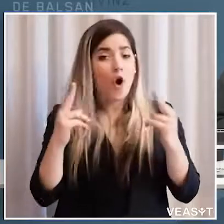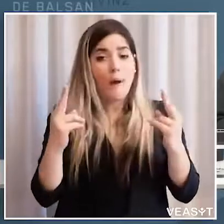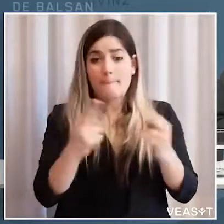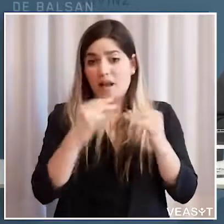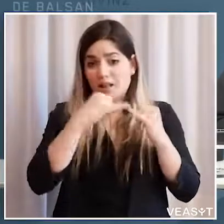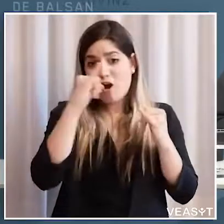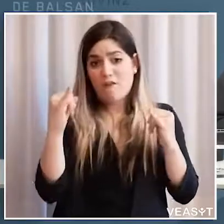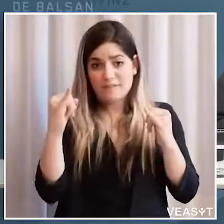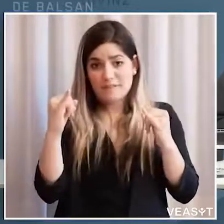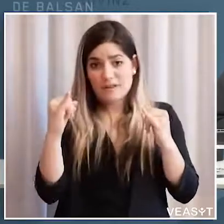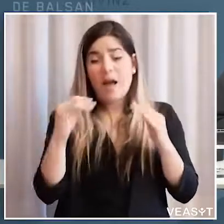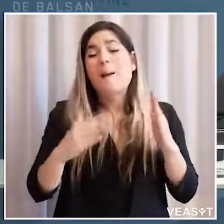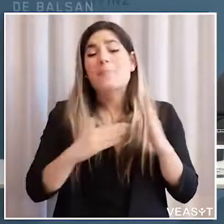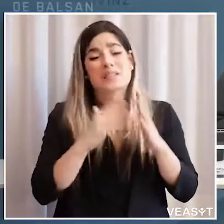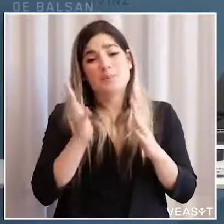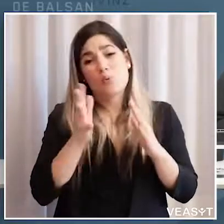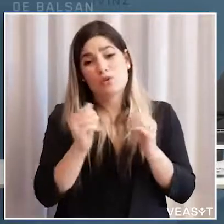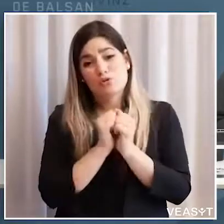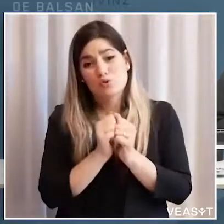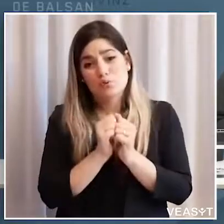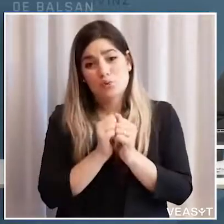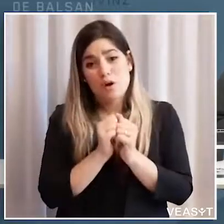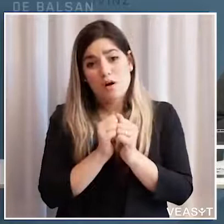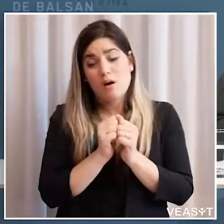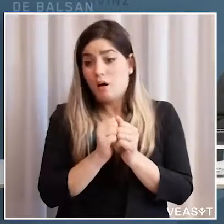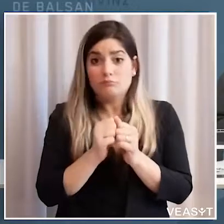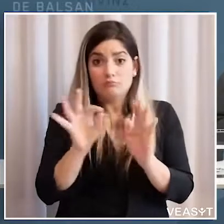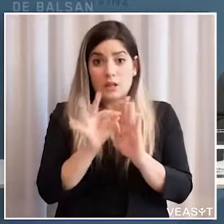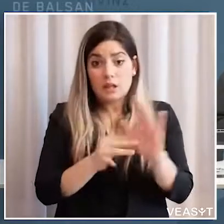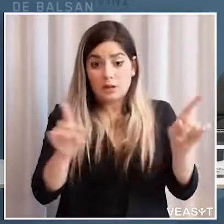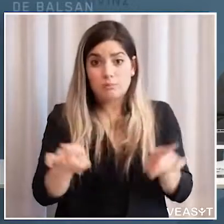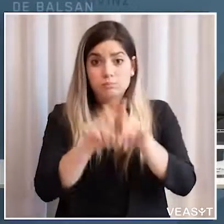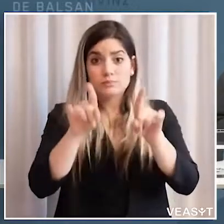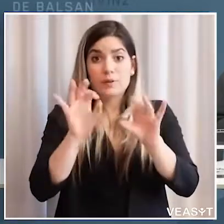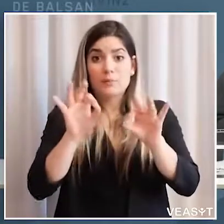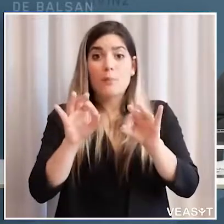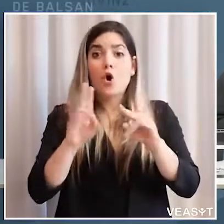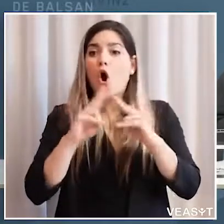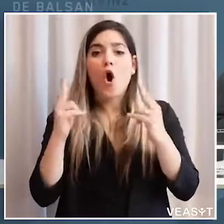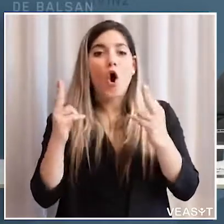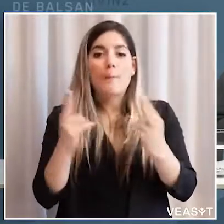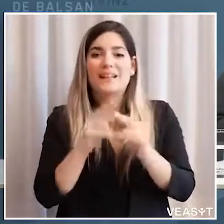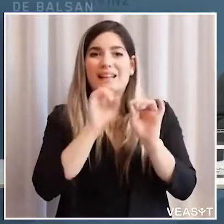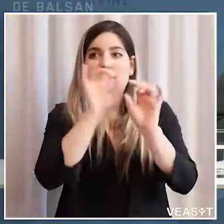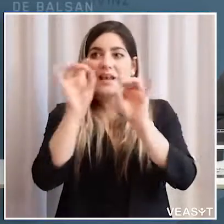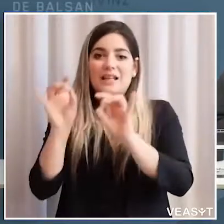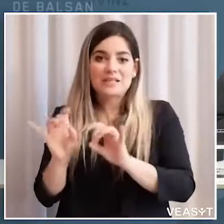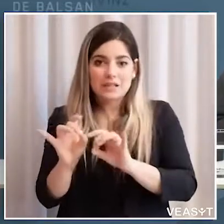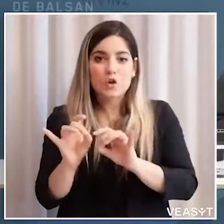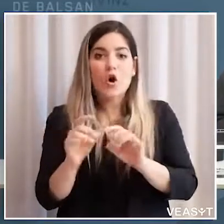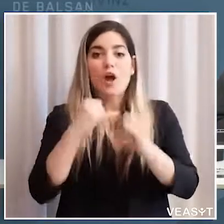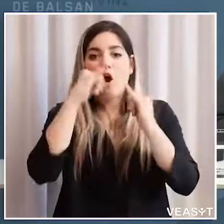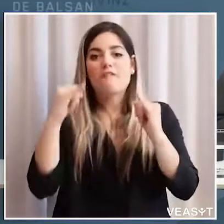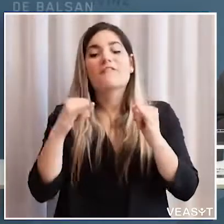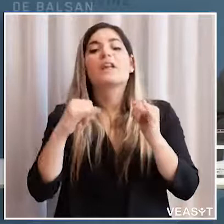del confine nell'immediato e al più tardi il 15 giugno 15 sono i pack è la stessa data dove si prevede anche la completa liberalizzazione dei